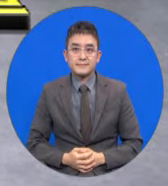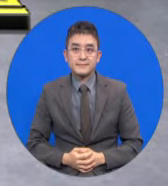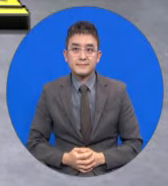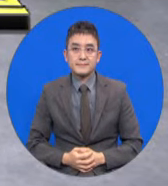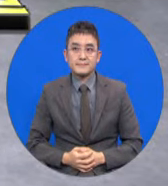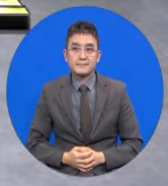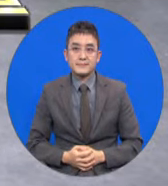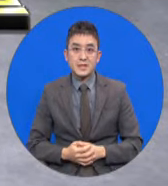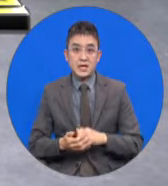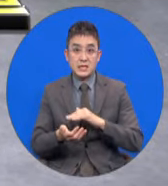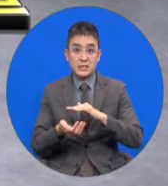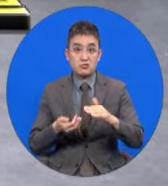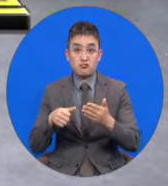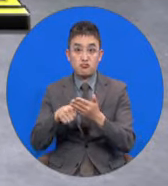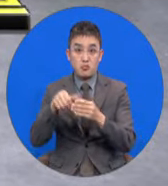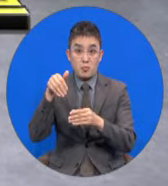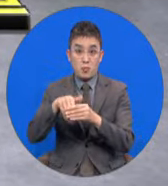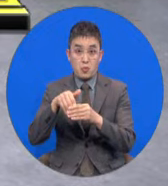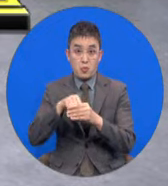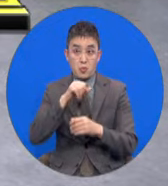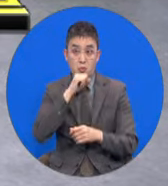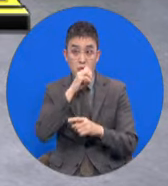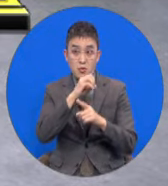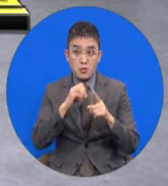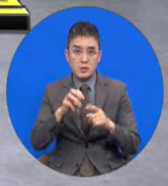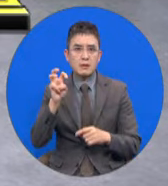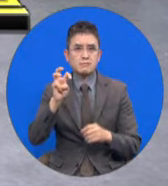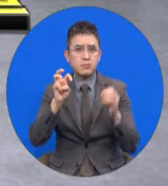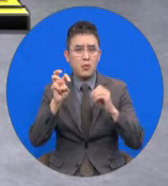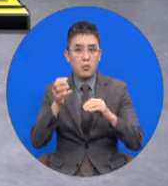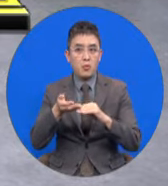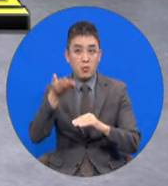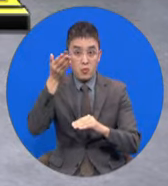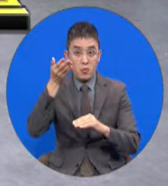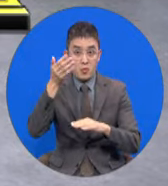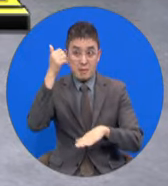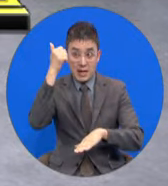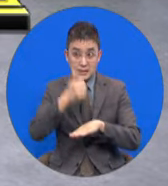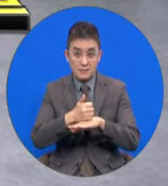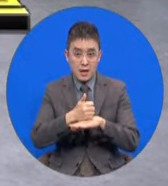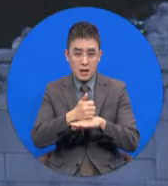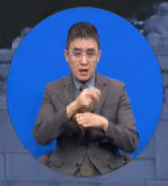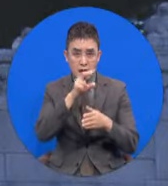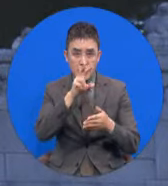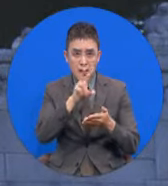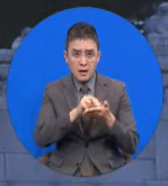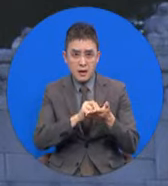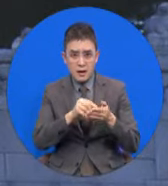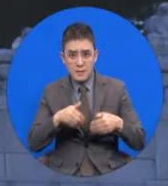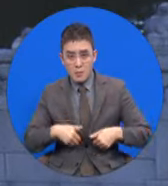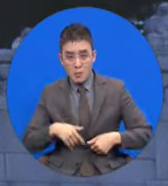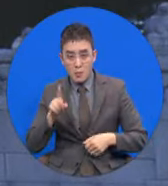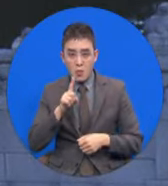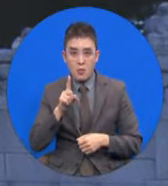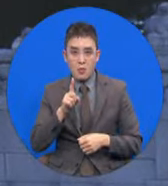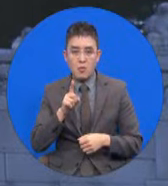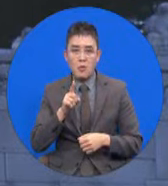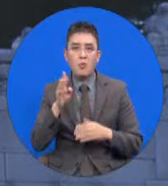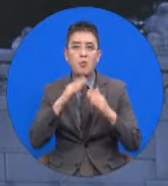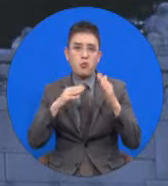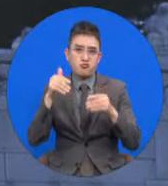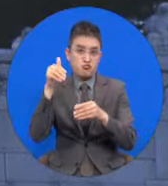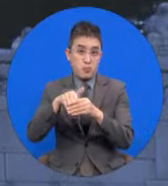30%가 넘었던 사전투표 마지막 변수는 본투표율이 되겠습니다. 벌써 저희가 3시간 특집 김진애